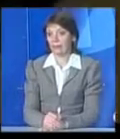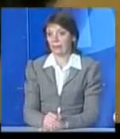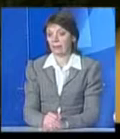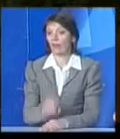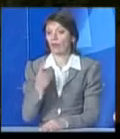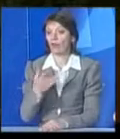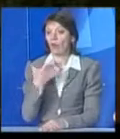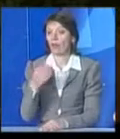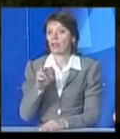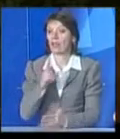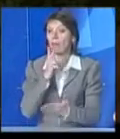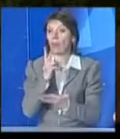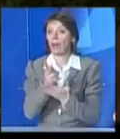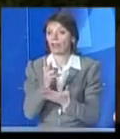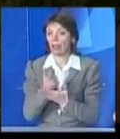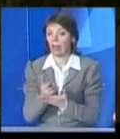Одного разу я побачила